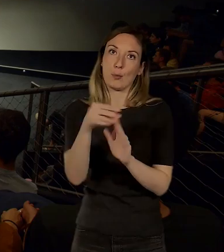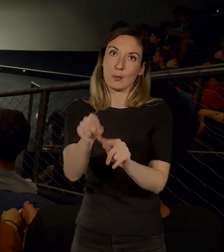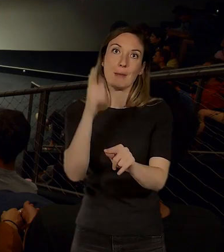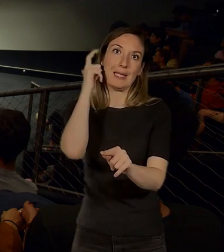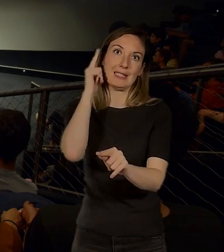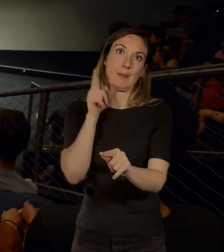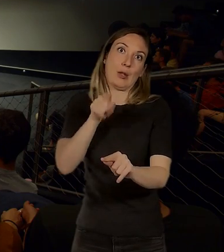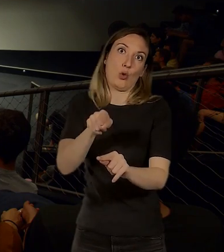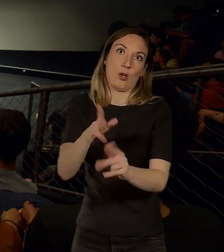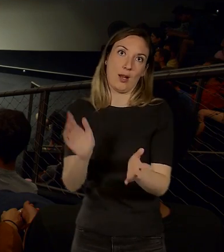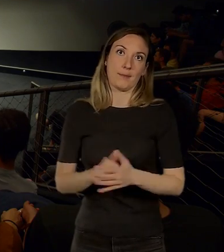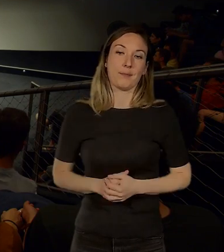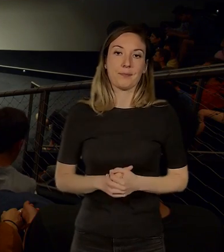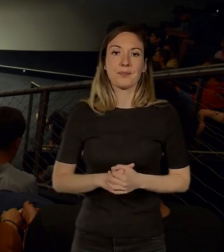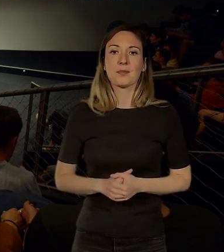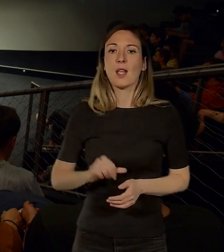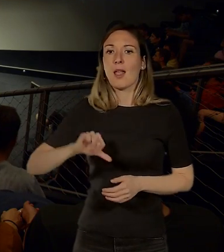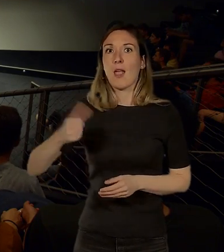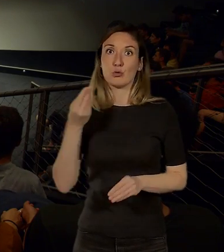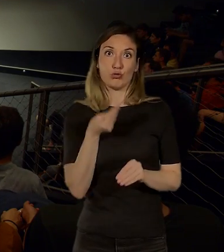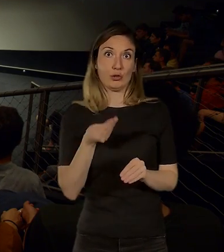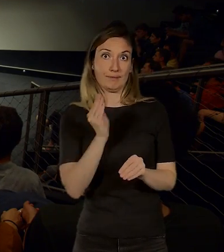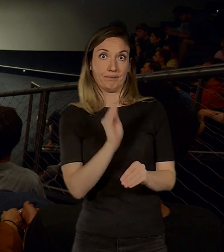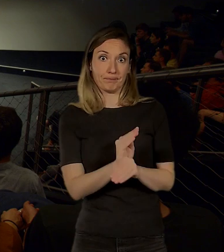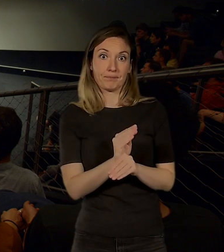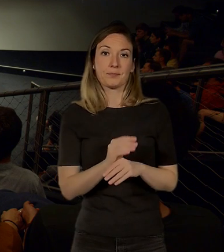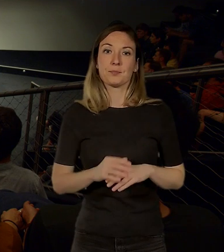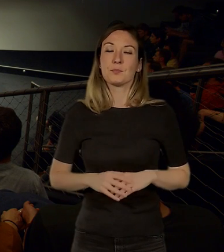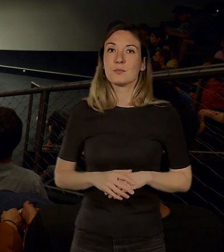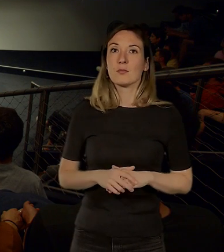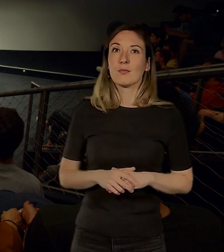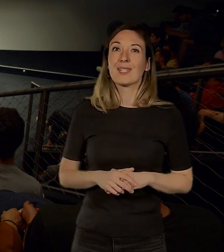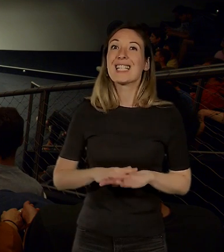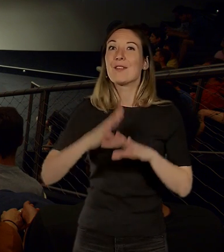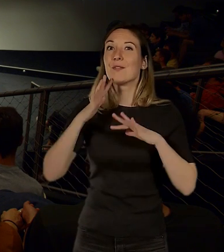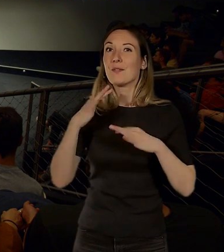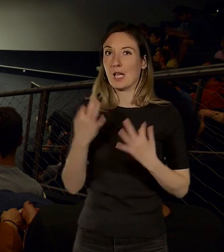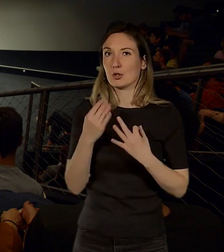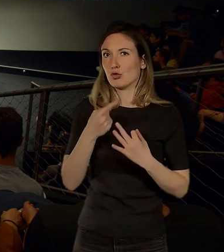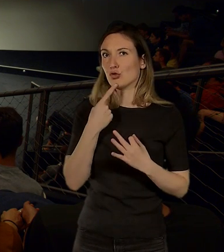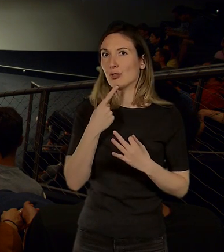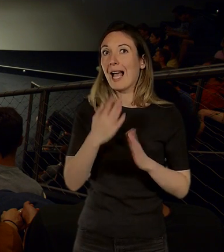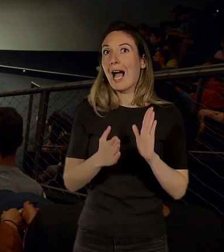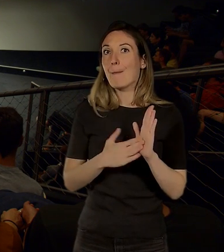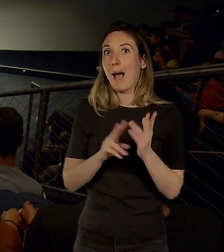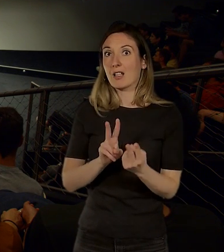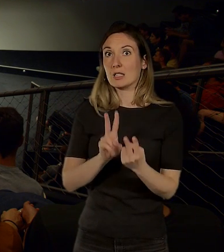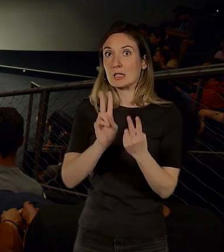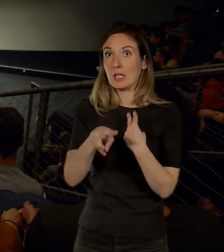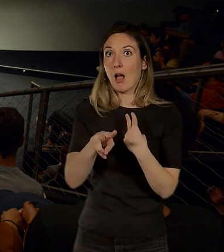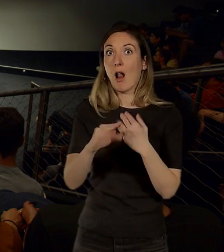Já bych ještě chtěla doplnit právě možná k té diskuzi nebo otázce, zda magistrálu dávat na